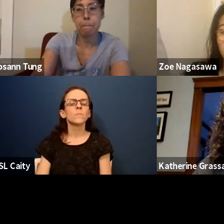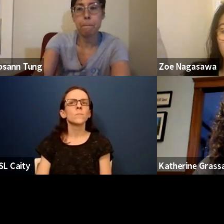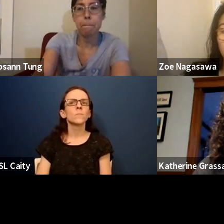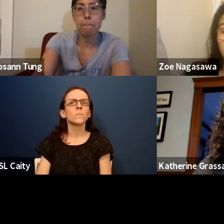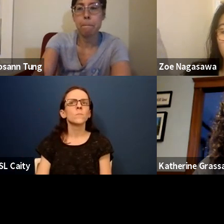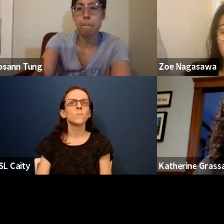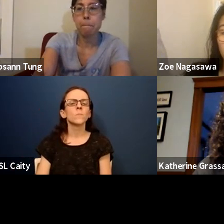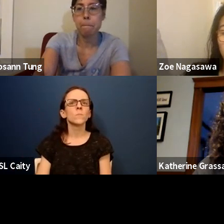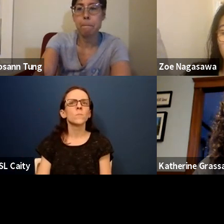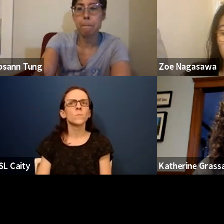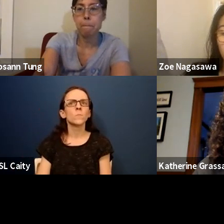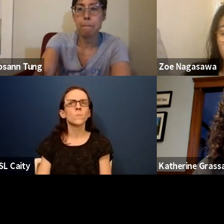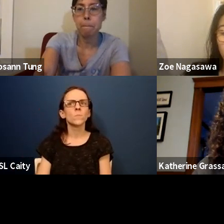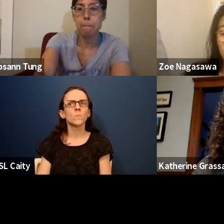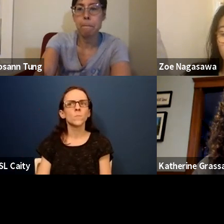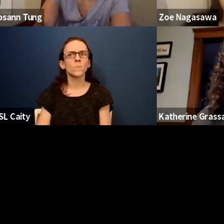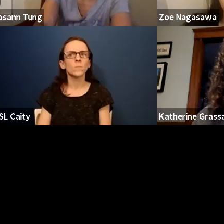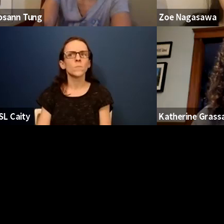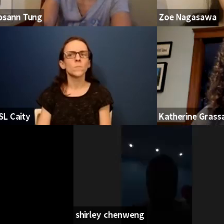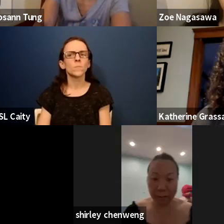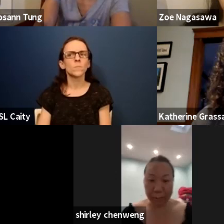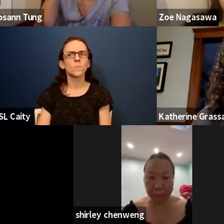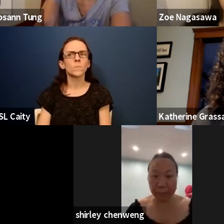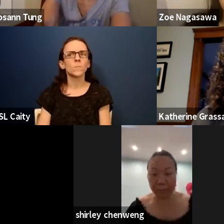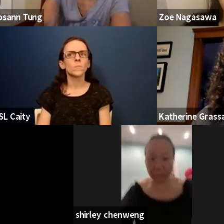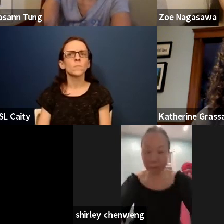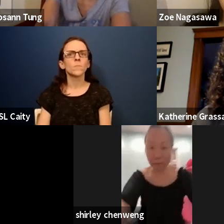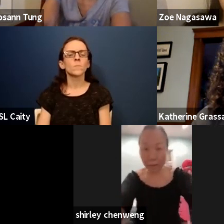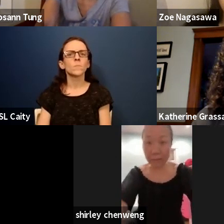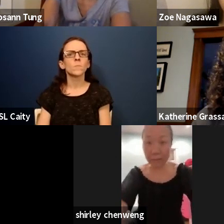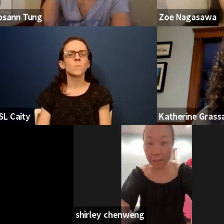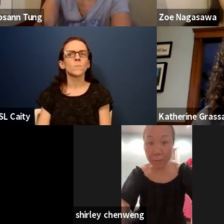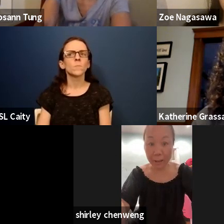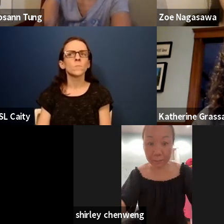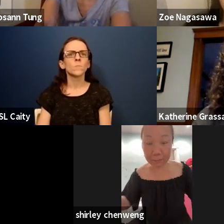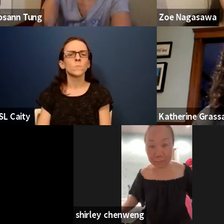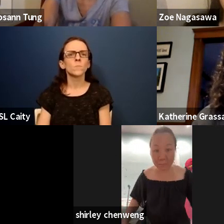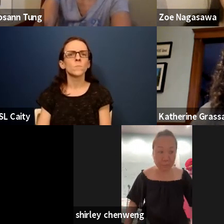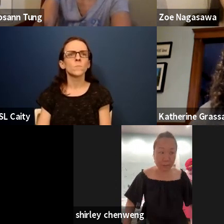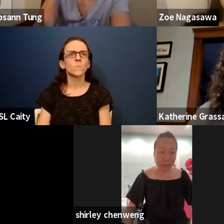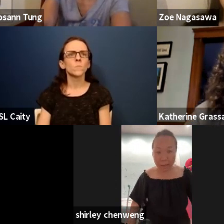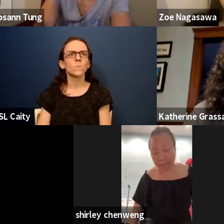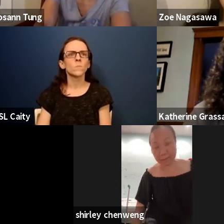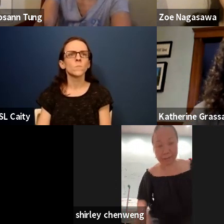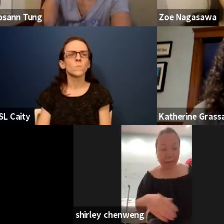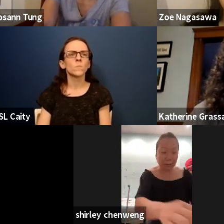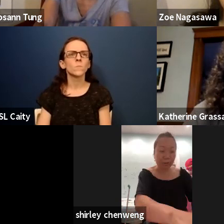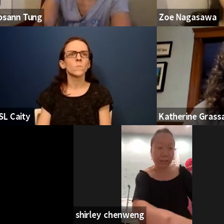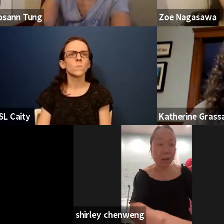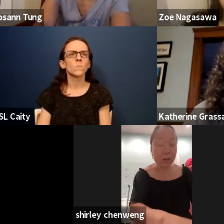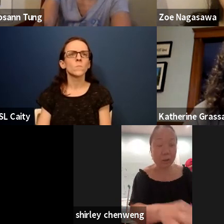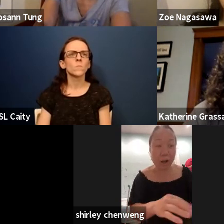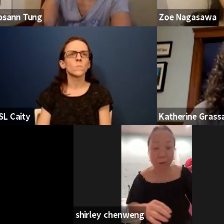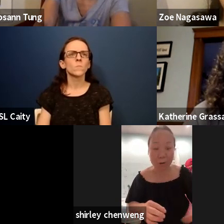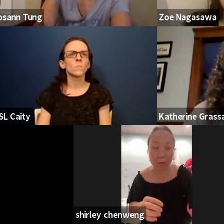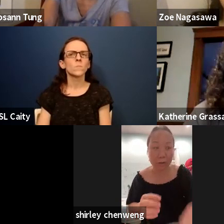你可以打開啦，打開你個咪啦，同埋打開你嘅視頻喎。 睇到嘛？ 睇到。 係我哋而